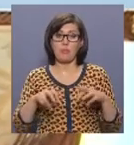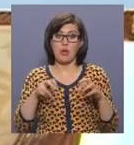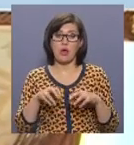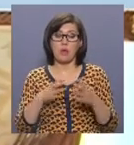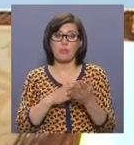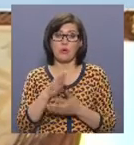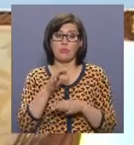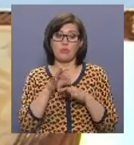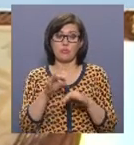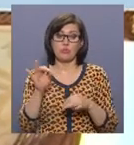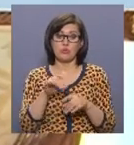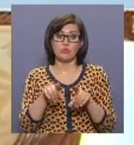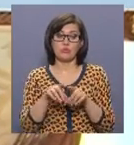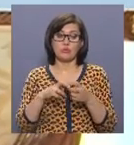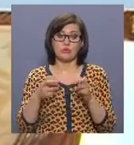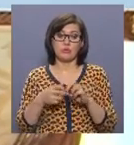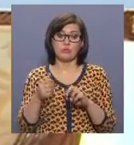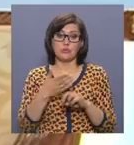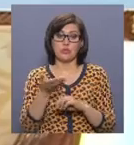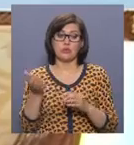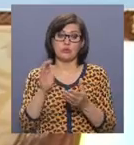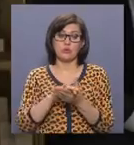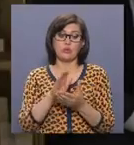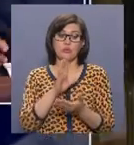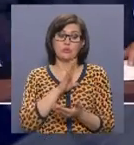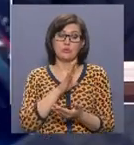қызмет атқарамыз. Дәл осы мәселе бізге де таныс.